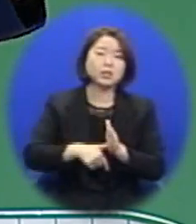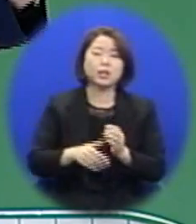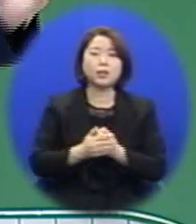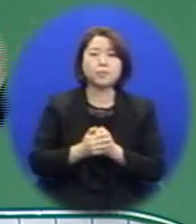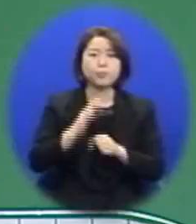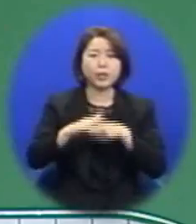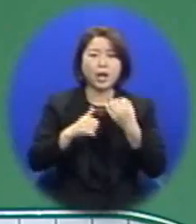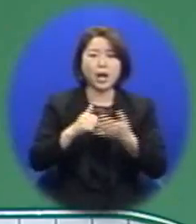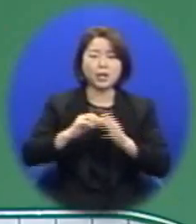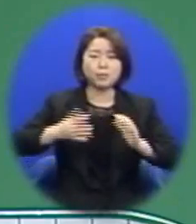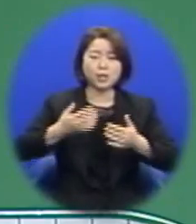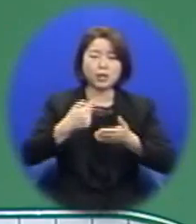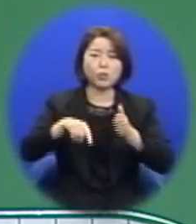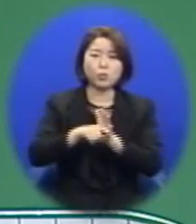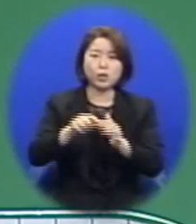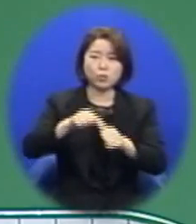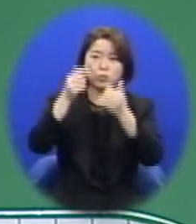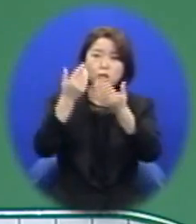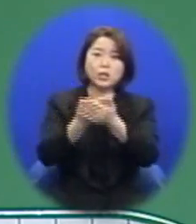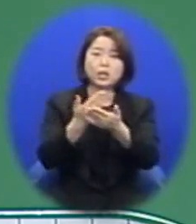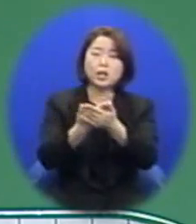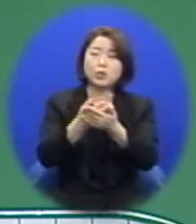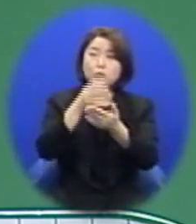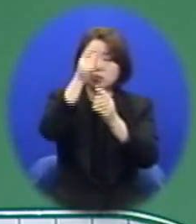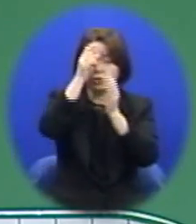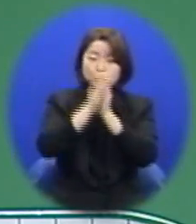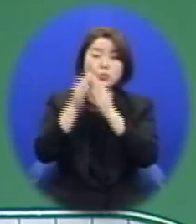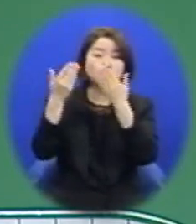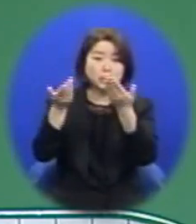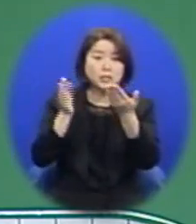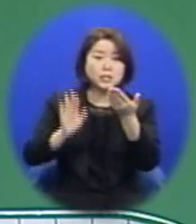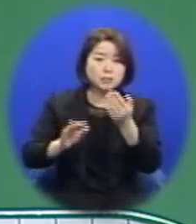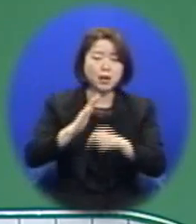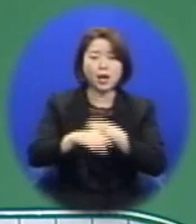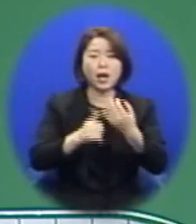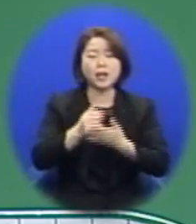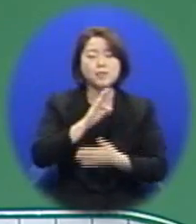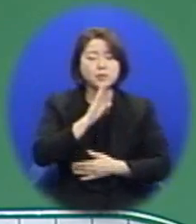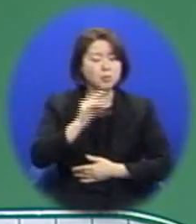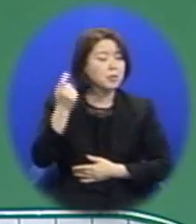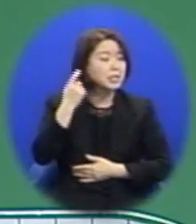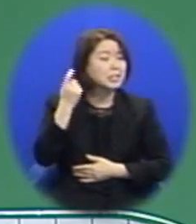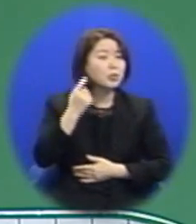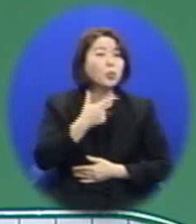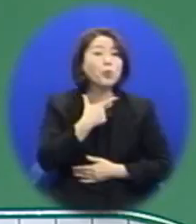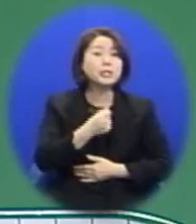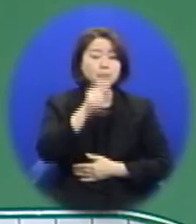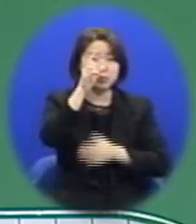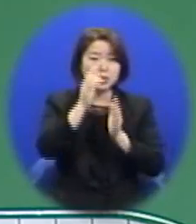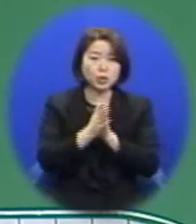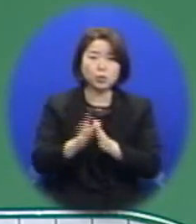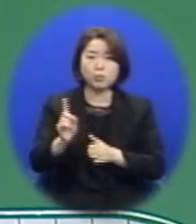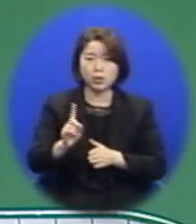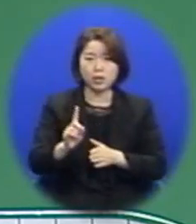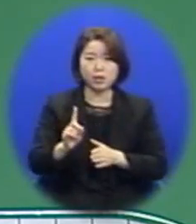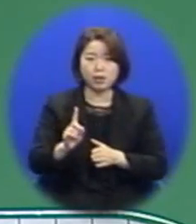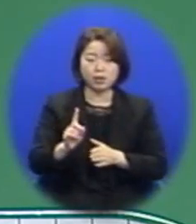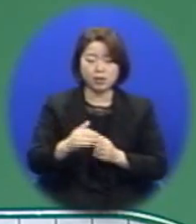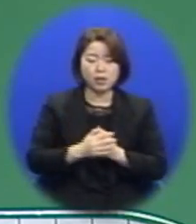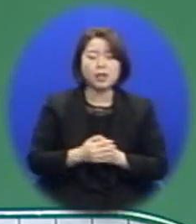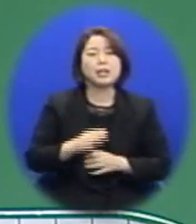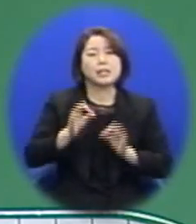나라를 구원해달라고 기도하지만 하나님이 정말 듣고 싶은 기도는요, 이제는 예수님을 제가 왕으로